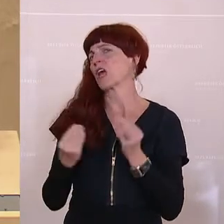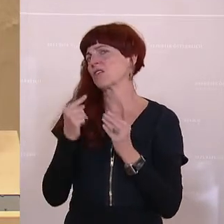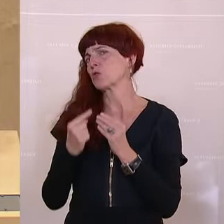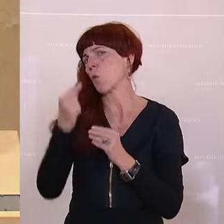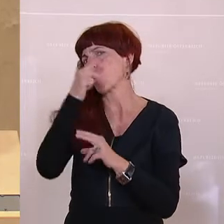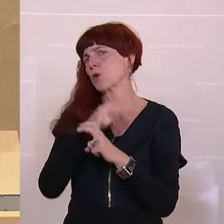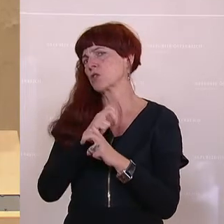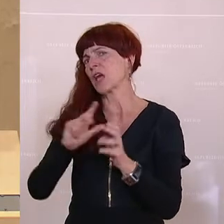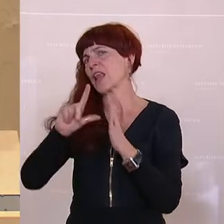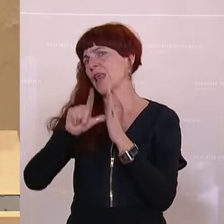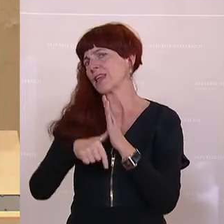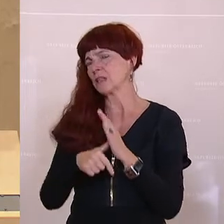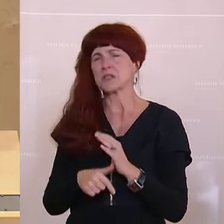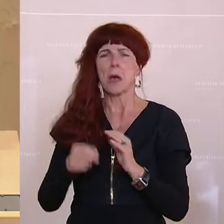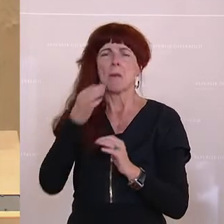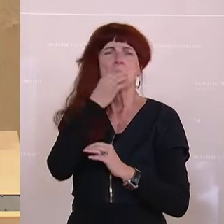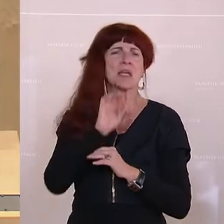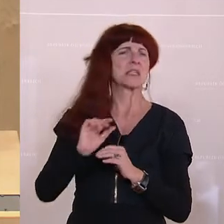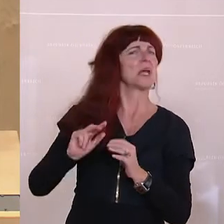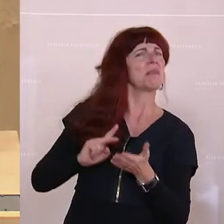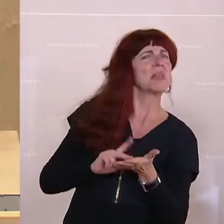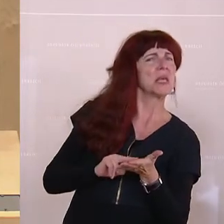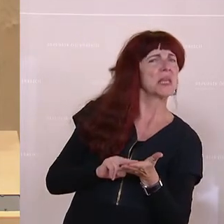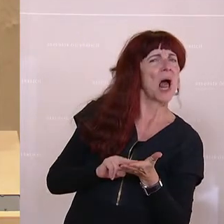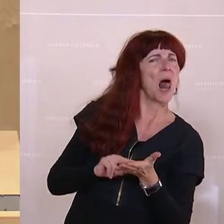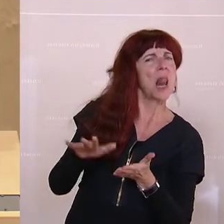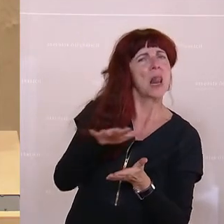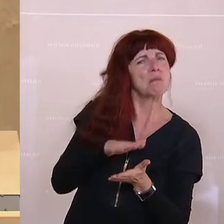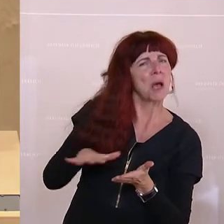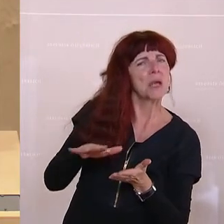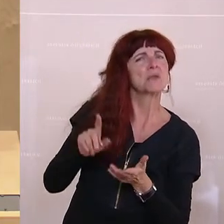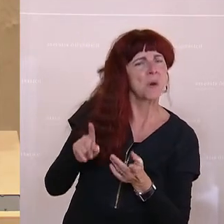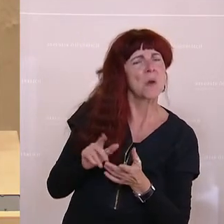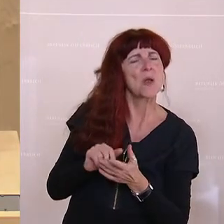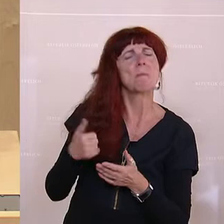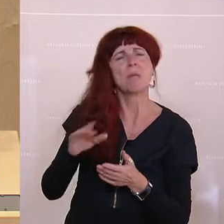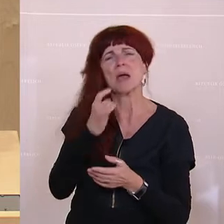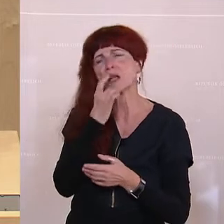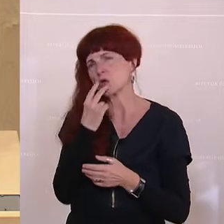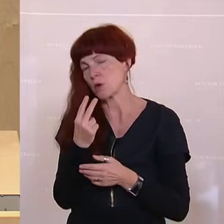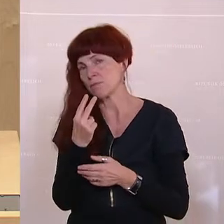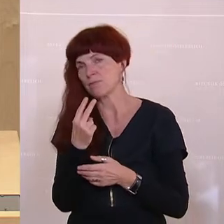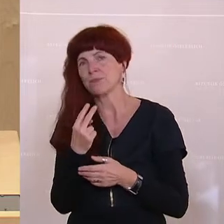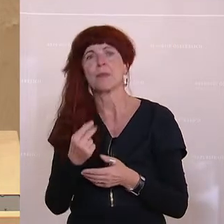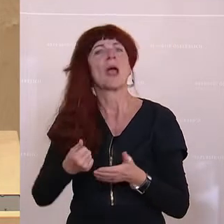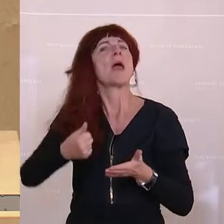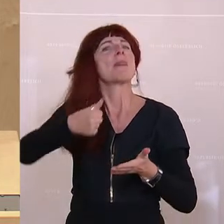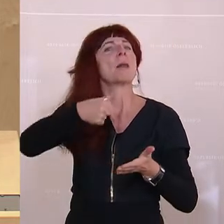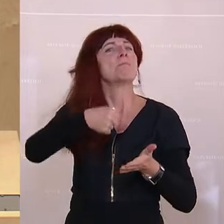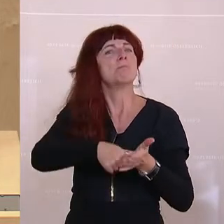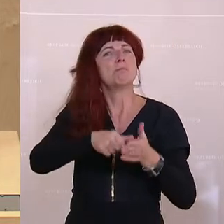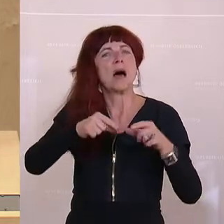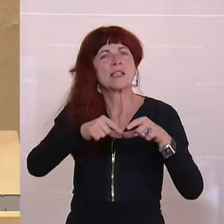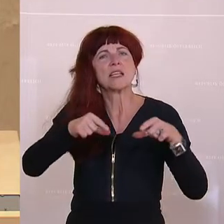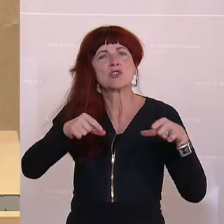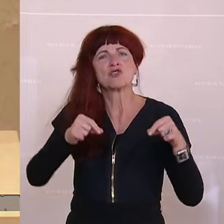für Digitalisierung oder schauen wir das noch genauer dann. Dann der Puzzlestein Bedarfsanalyse ist einmal